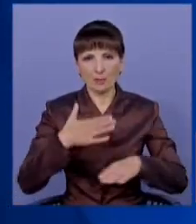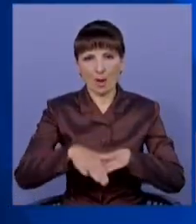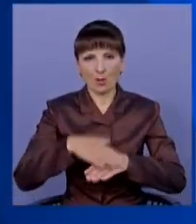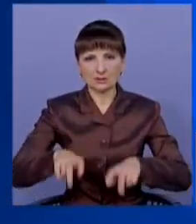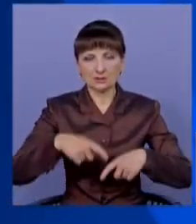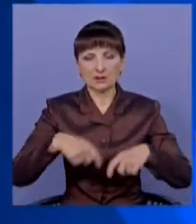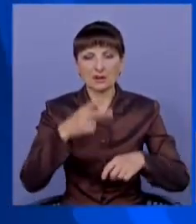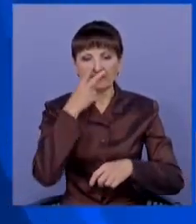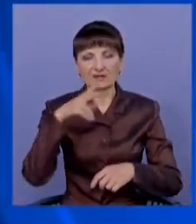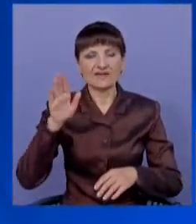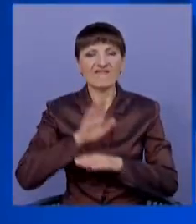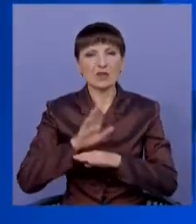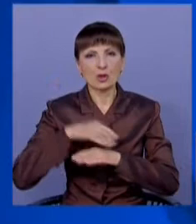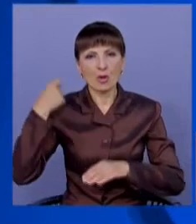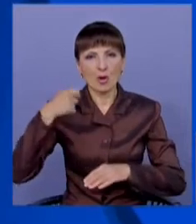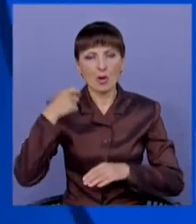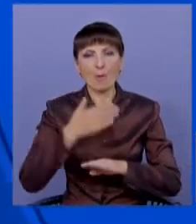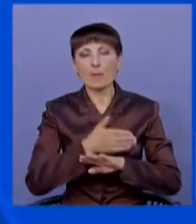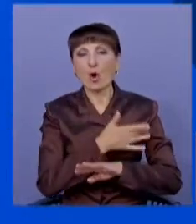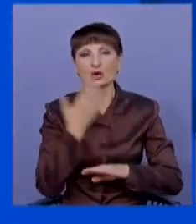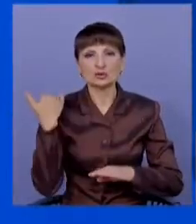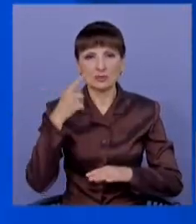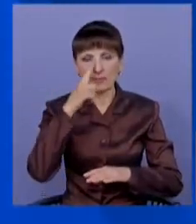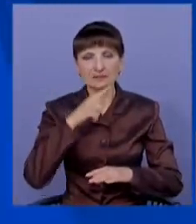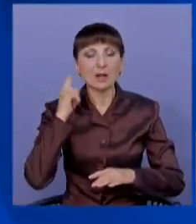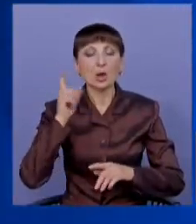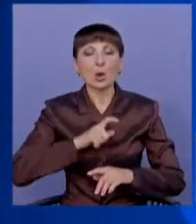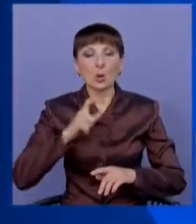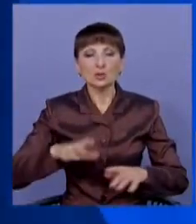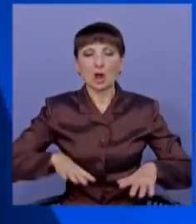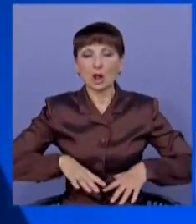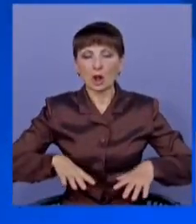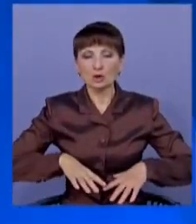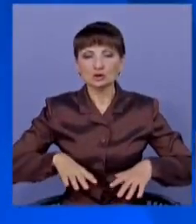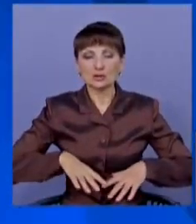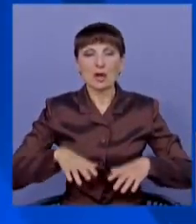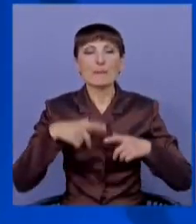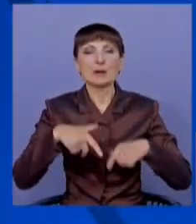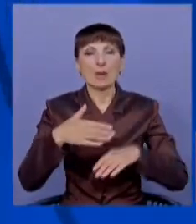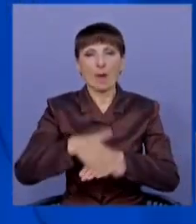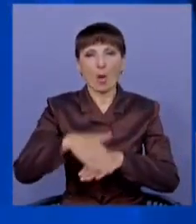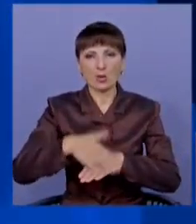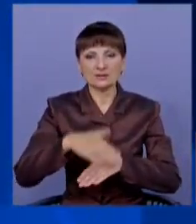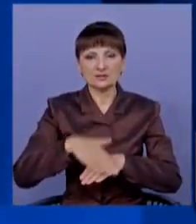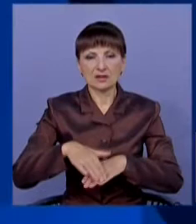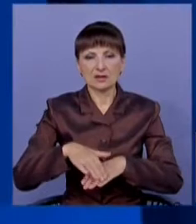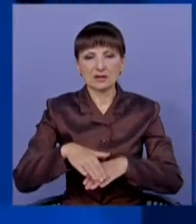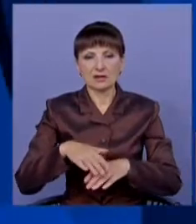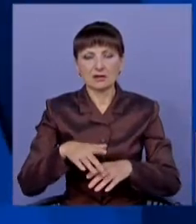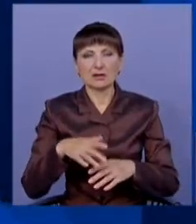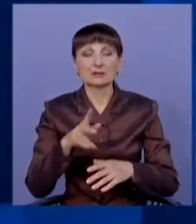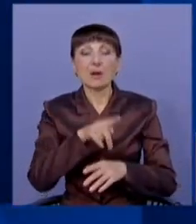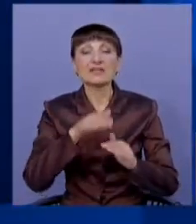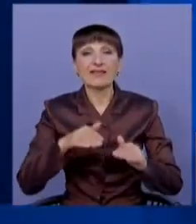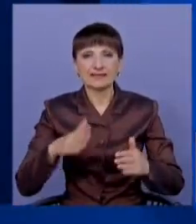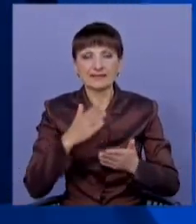На кадрах, снятых в конце прошлого месяца, молодые люди на резвых лошадях мчатся по улице села, сметая все на своем пути.